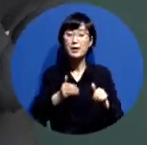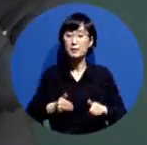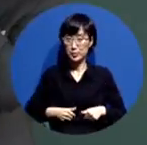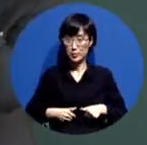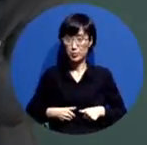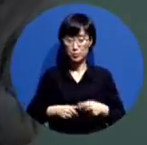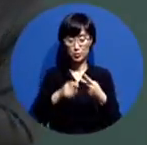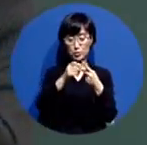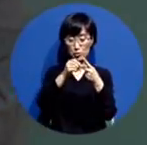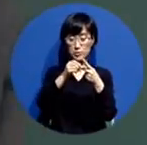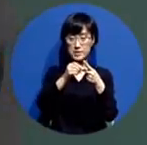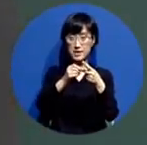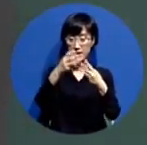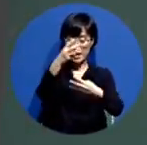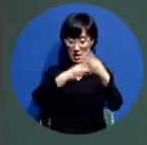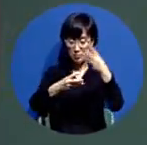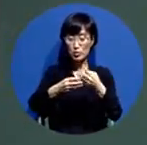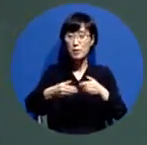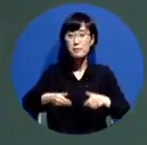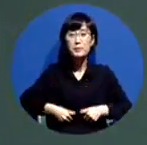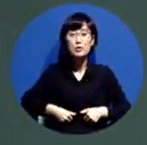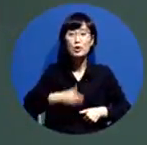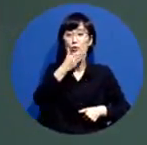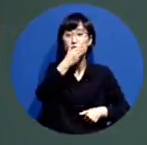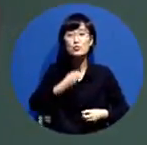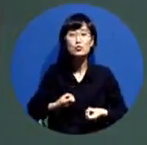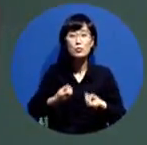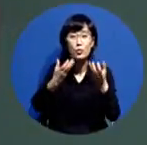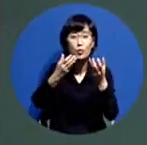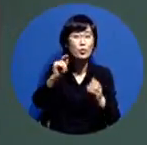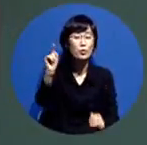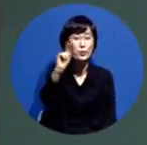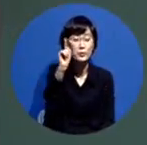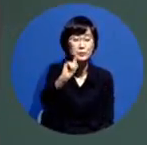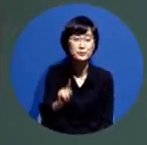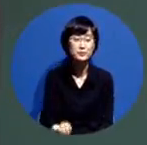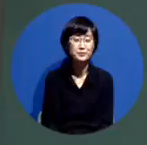remnant 变得刚强起来，并且我们的 remnant 身上一定要有这样的祝福.